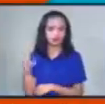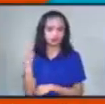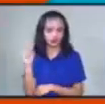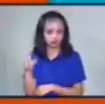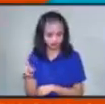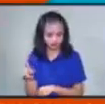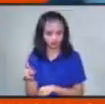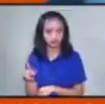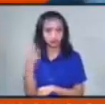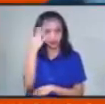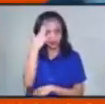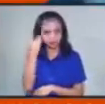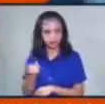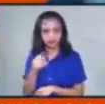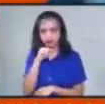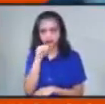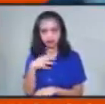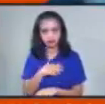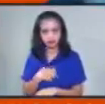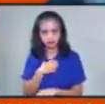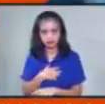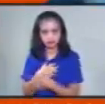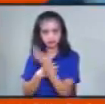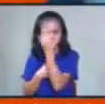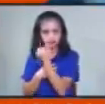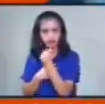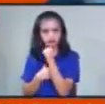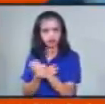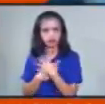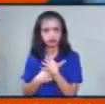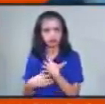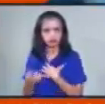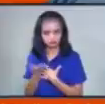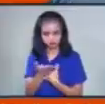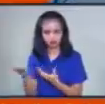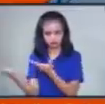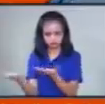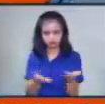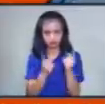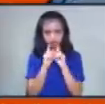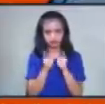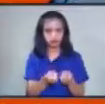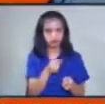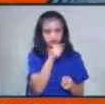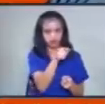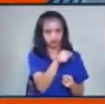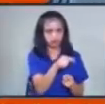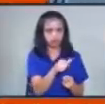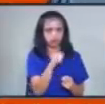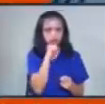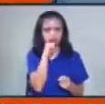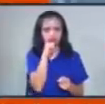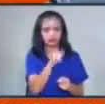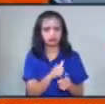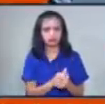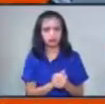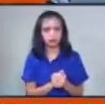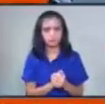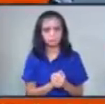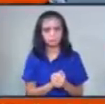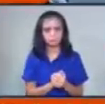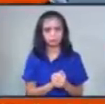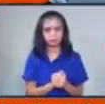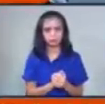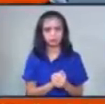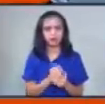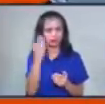ha. Bakit mo raw hindi kinomplain nung magsahod kayo na walang bayad sa OT? Sige, ito sasagutin niya, sir. Hindi mo naman, kwan, sir. Alam